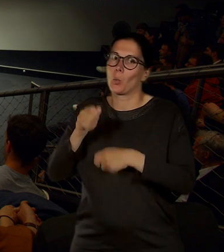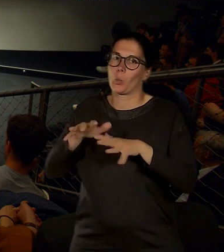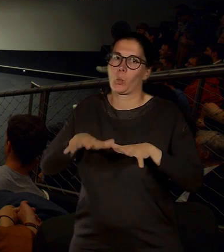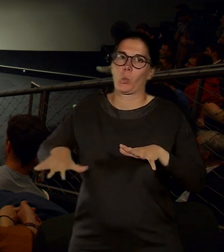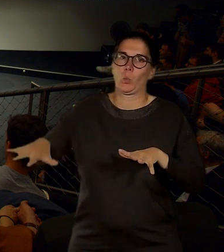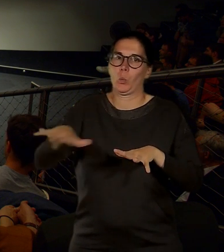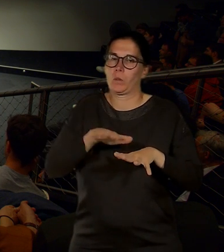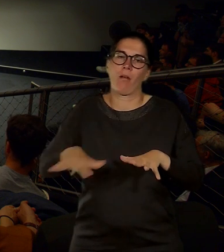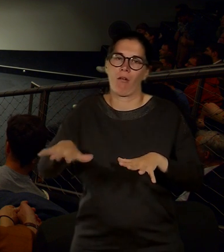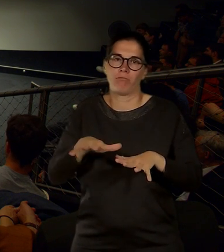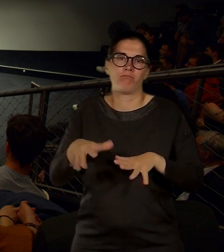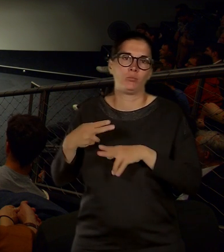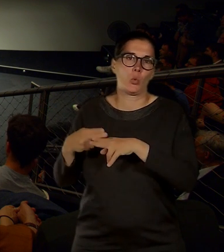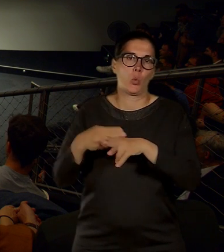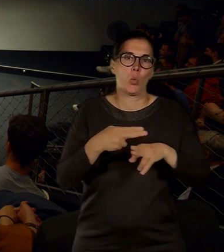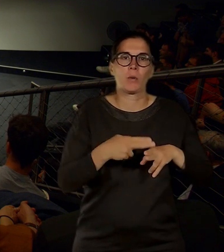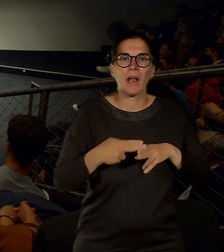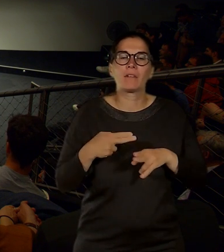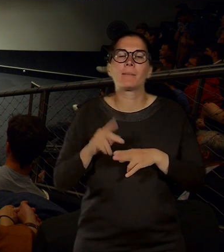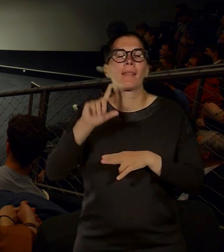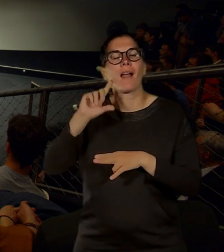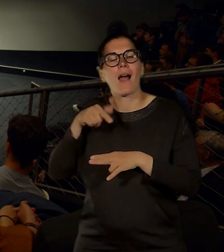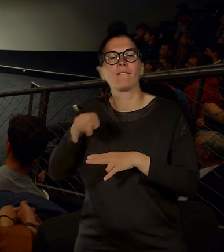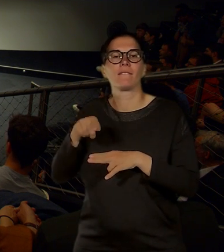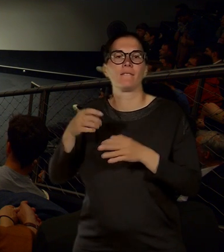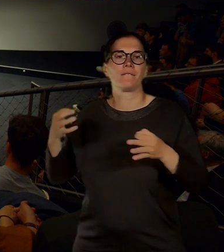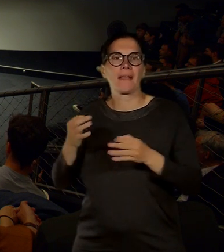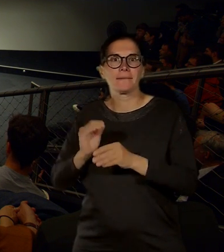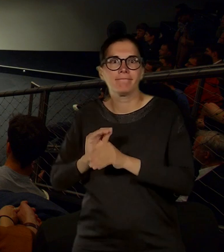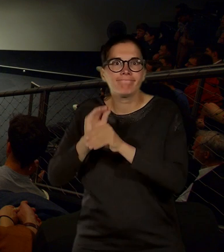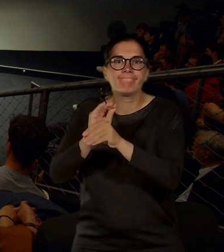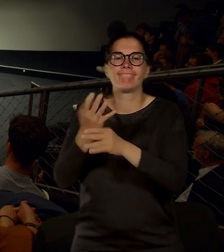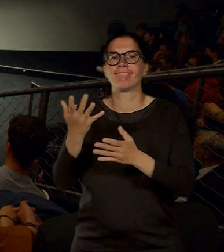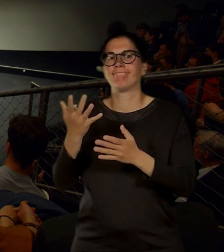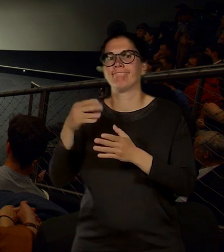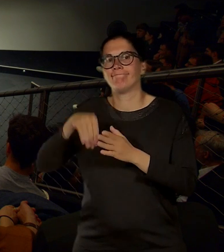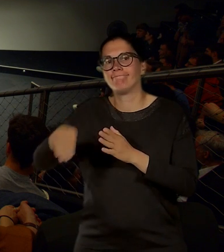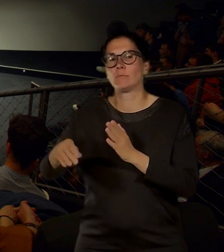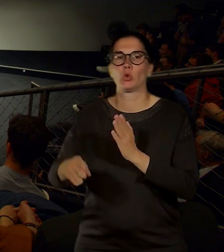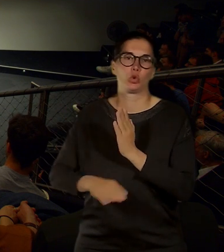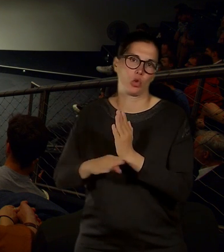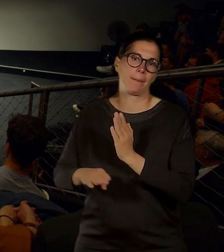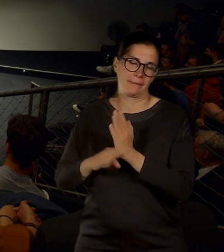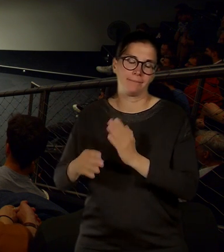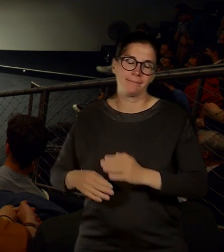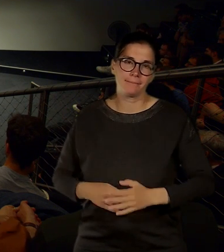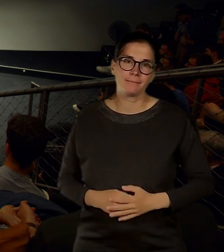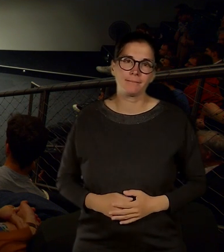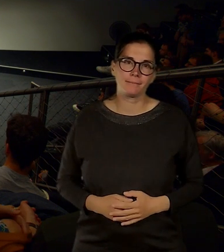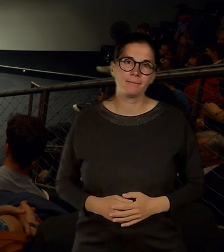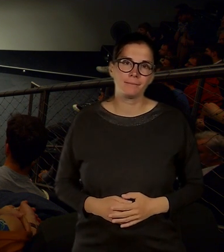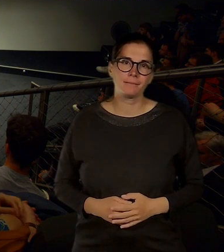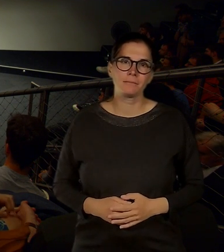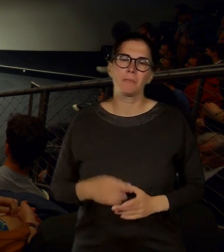ten celý prostor. Jo. Zejména tam jde tedy i o přidávání nějaké zeleně, mám na mysli sázení stromů a